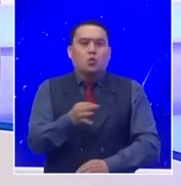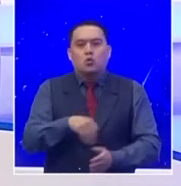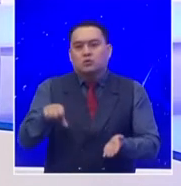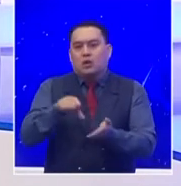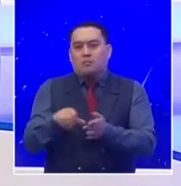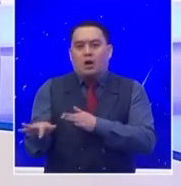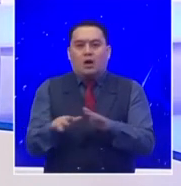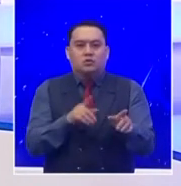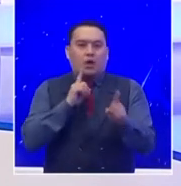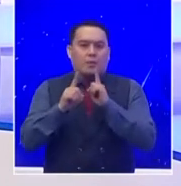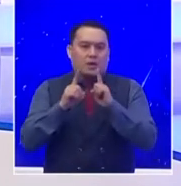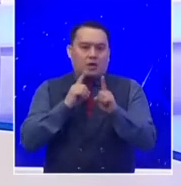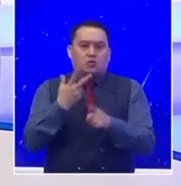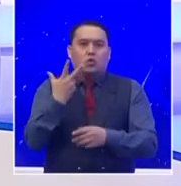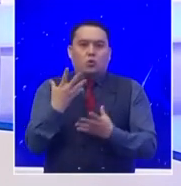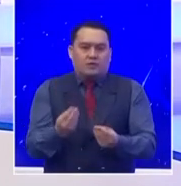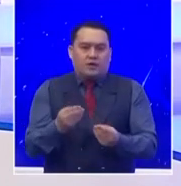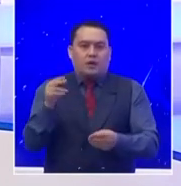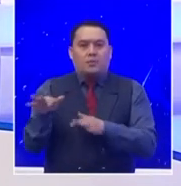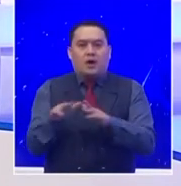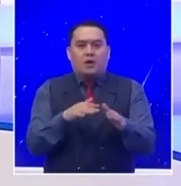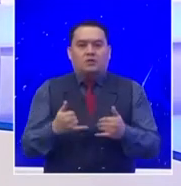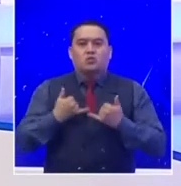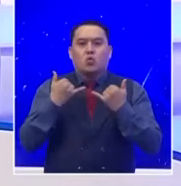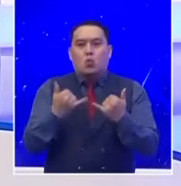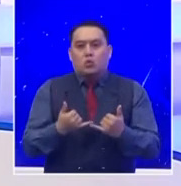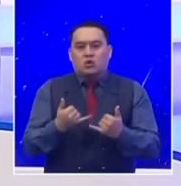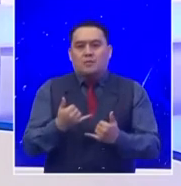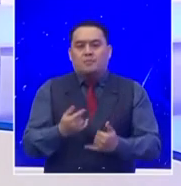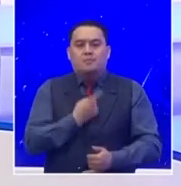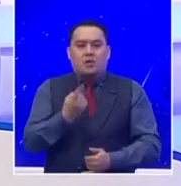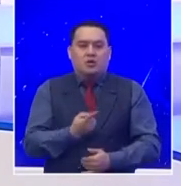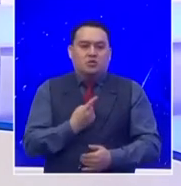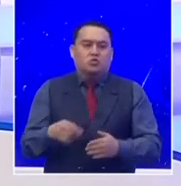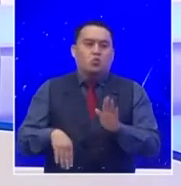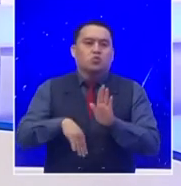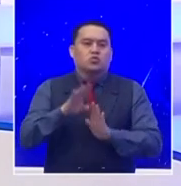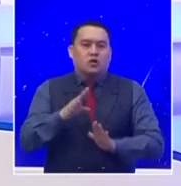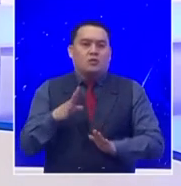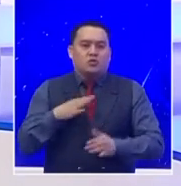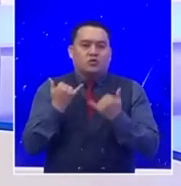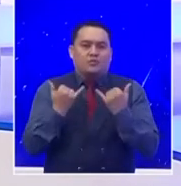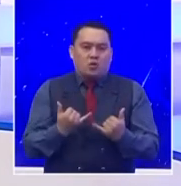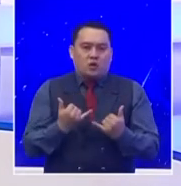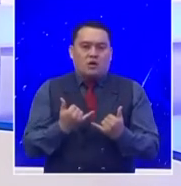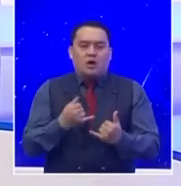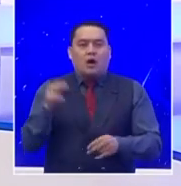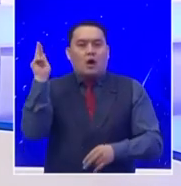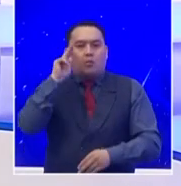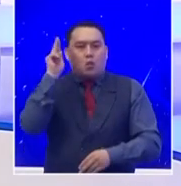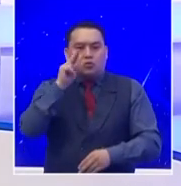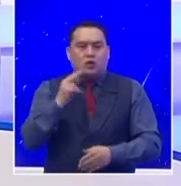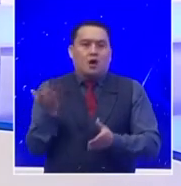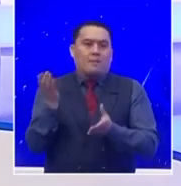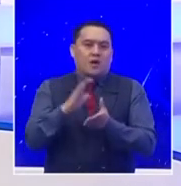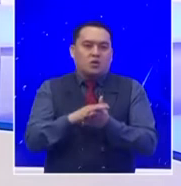участие в масштабном семинар-тренинге. Трехдневное мероприятие своего рода «Курс повышения квалификации» стартовало сегодня. В период обучения они